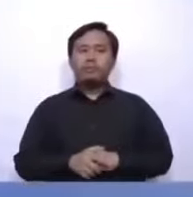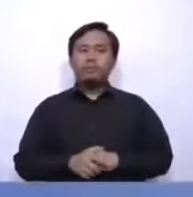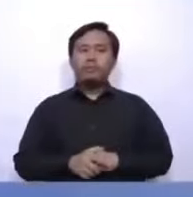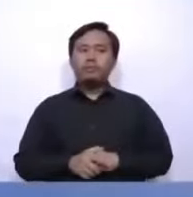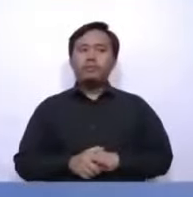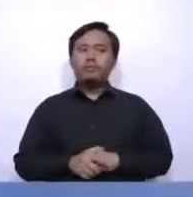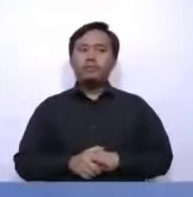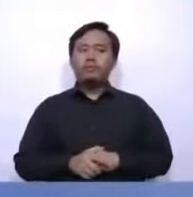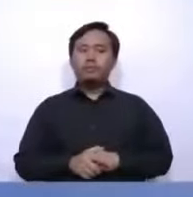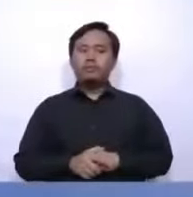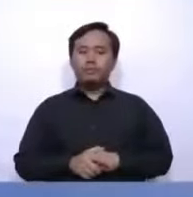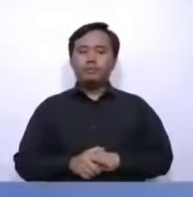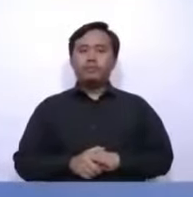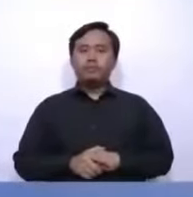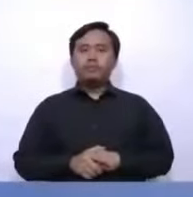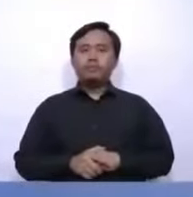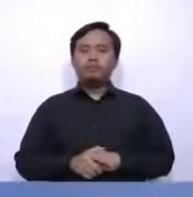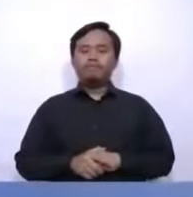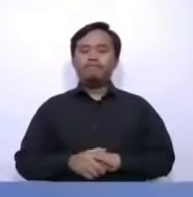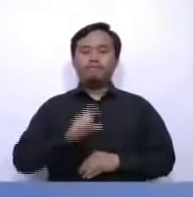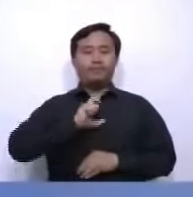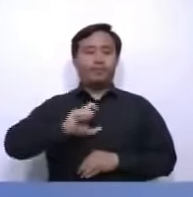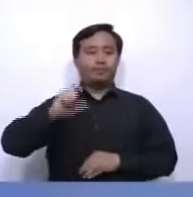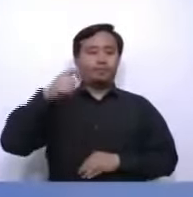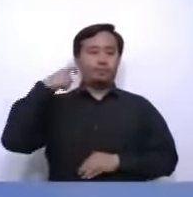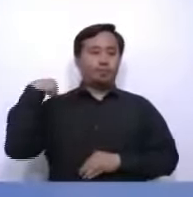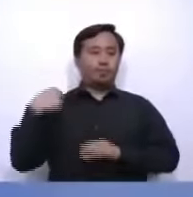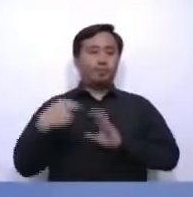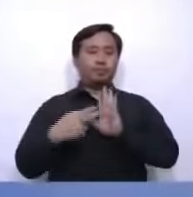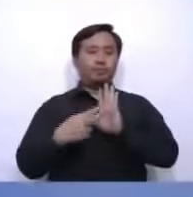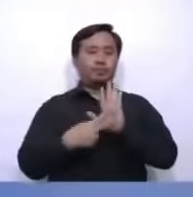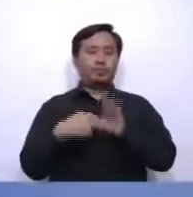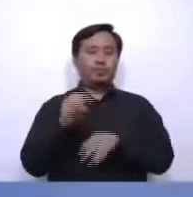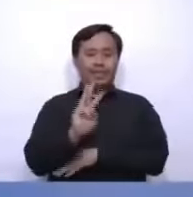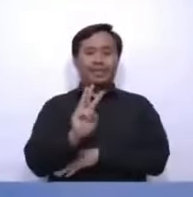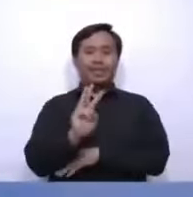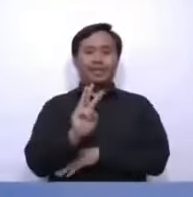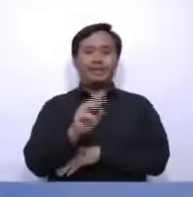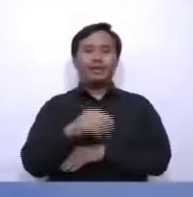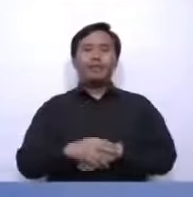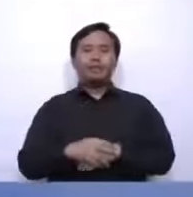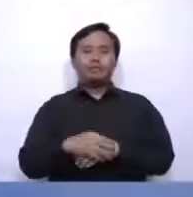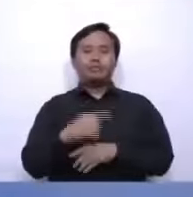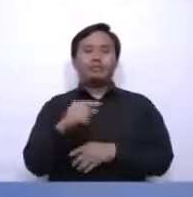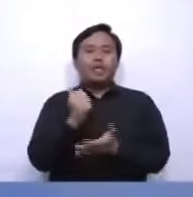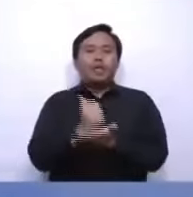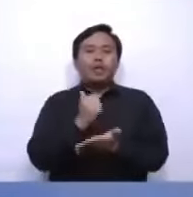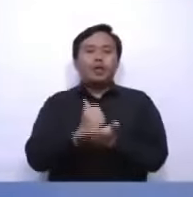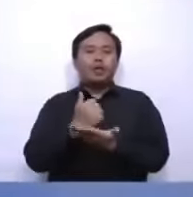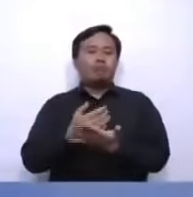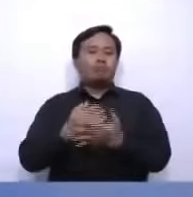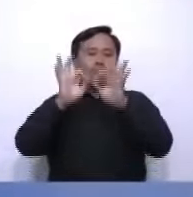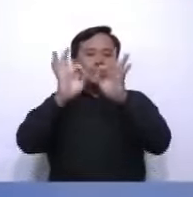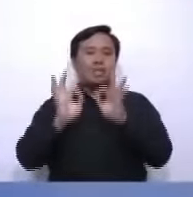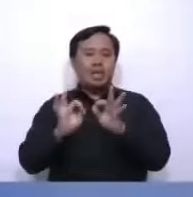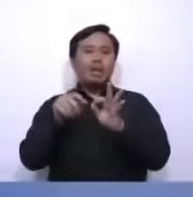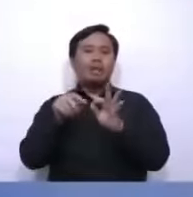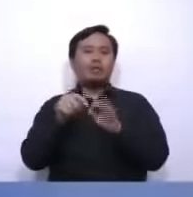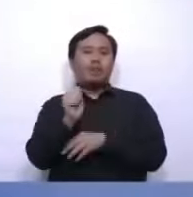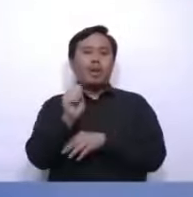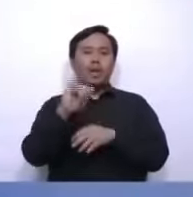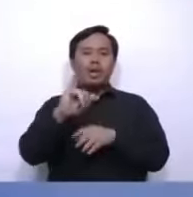Gubernur, amin. Calon nomor 3, tentu pendidikan menjadi hal yang paling fundament di dalam rangka mewujudkan